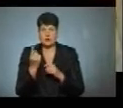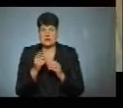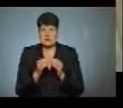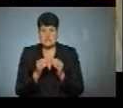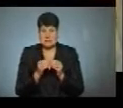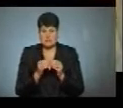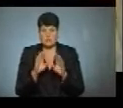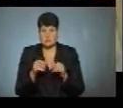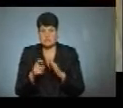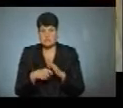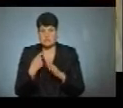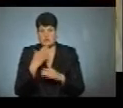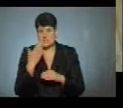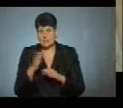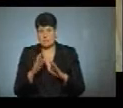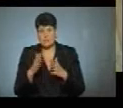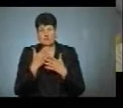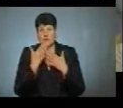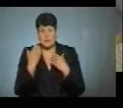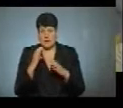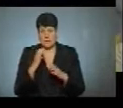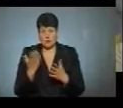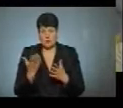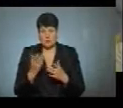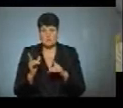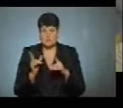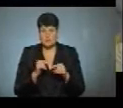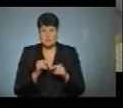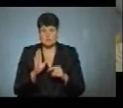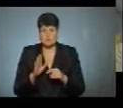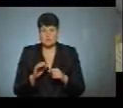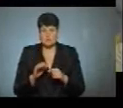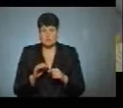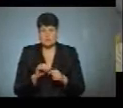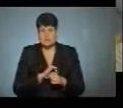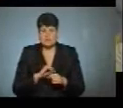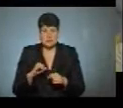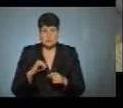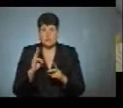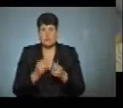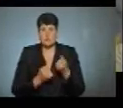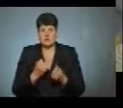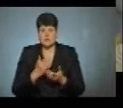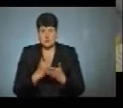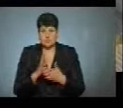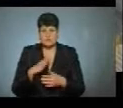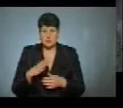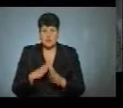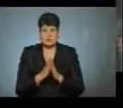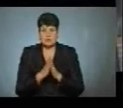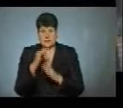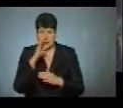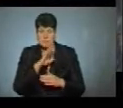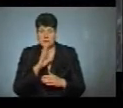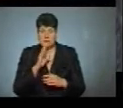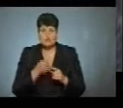Ну, потім дізналася в останній момент, що немає автобуса. Добратися будемо власними силами, в кого вдома там є машина, будемо чекати, просити батьків. Я до